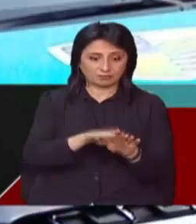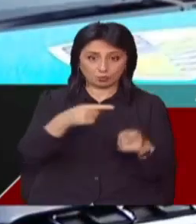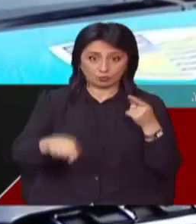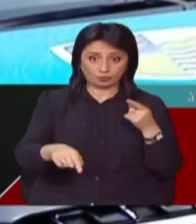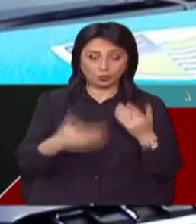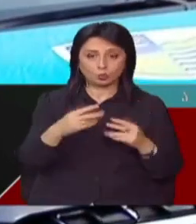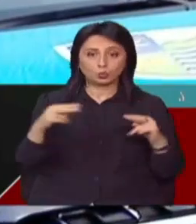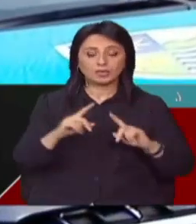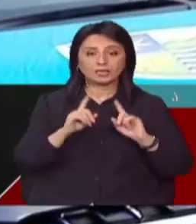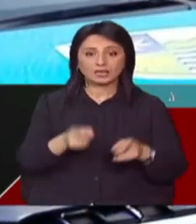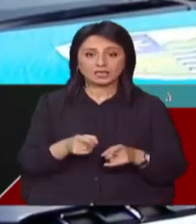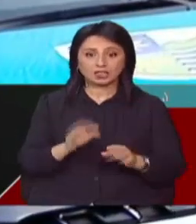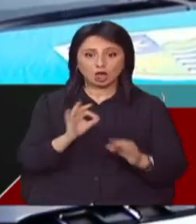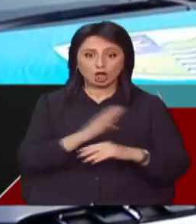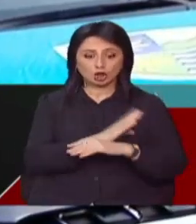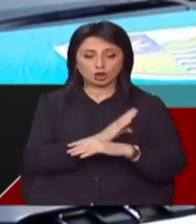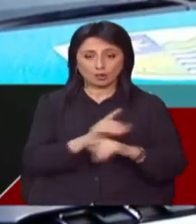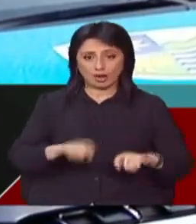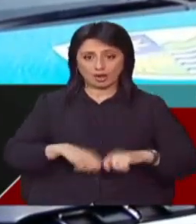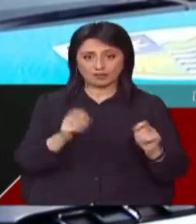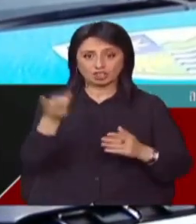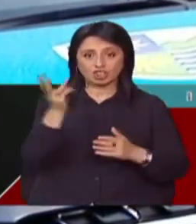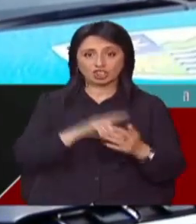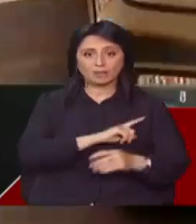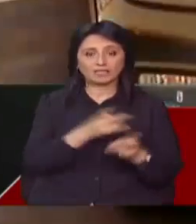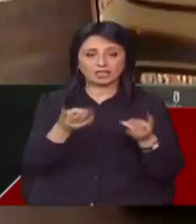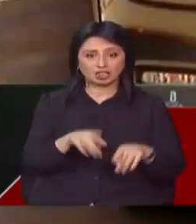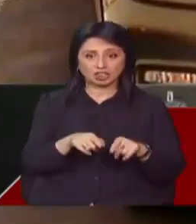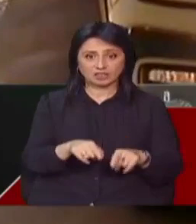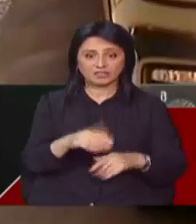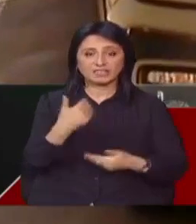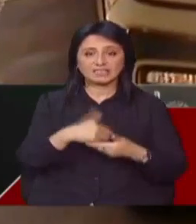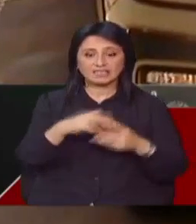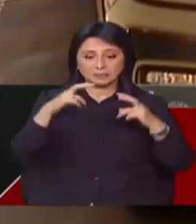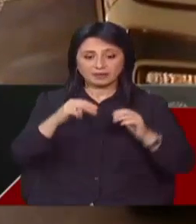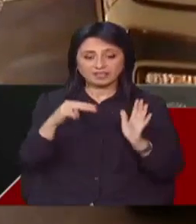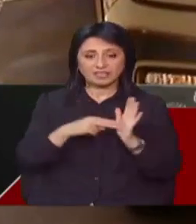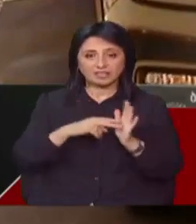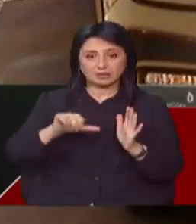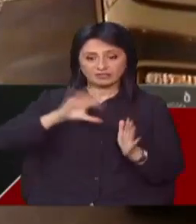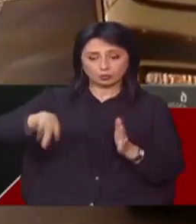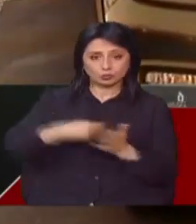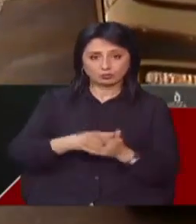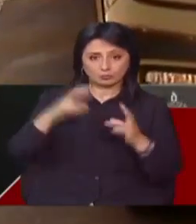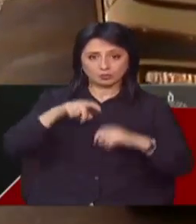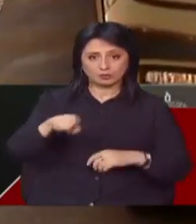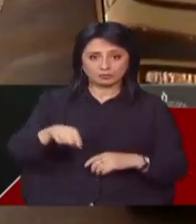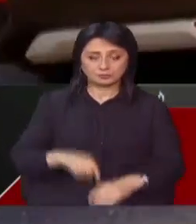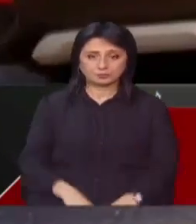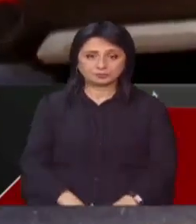თუ დადასტურდა, რომ ნორმას არ ღვევს, ჯარიმა ძალაში რჩება, ინსპექტორების საფასურს იხდის თვითონ მე პატრონე ამ